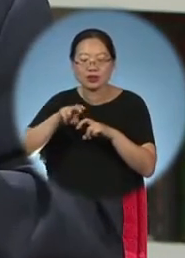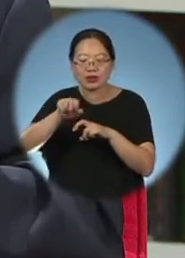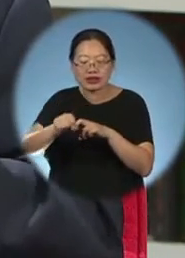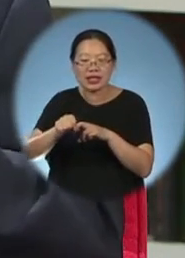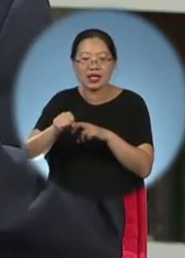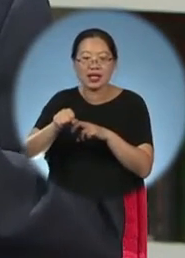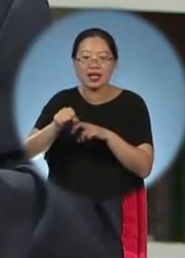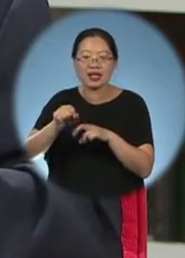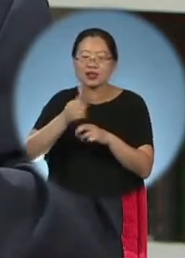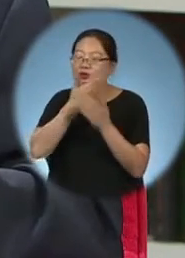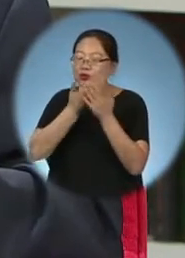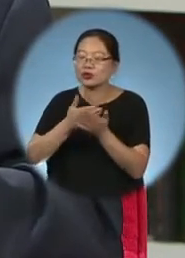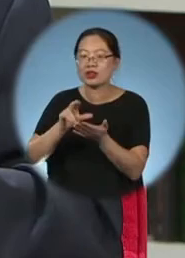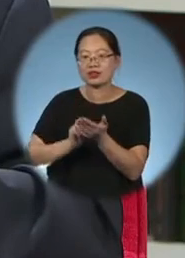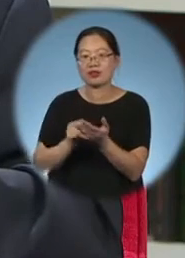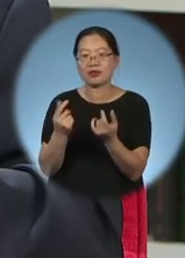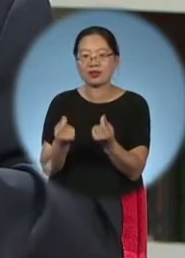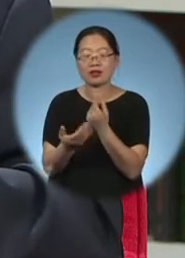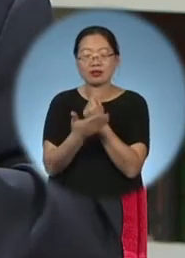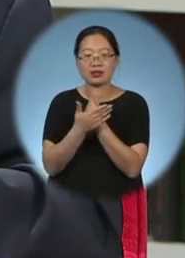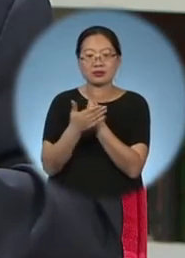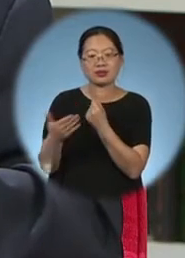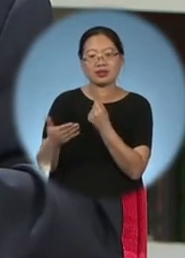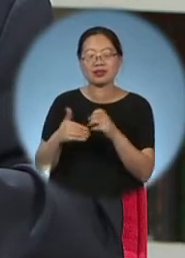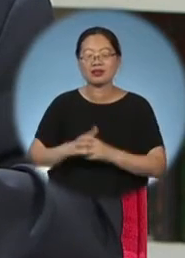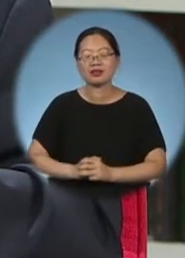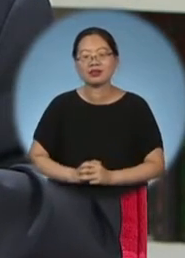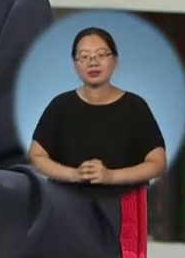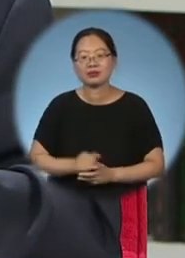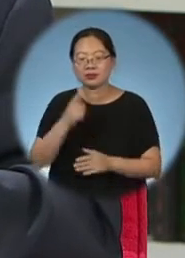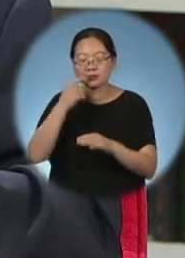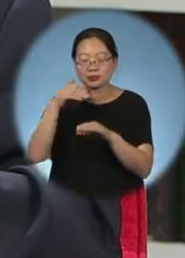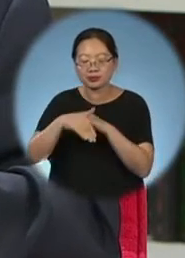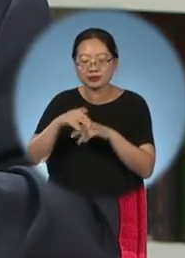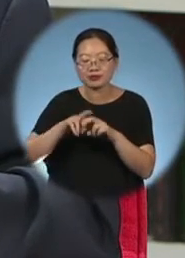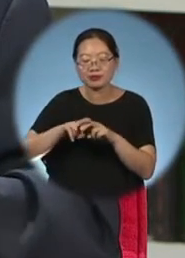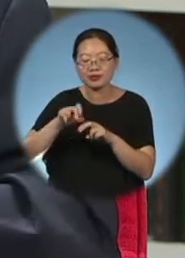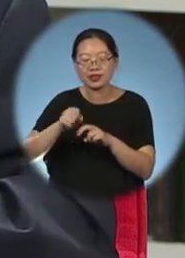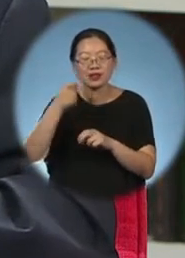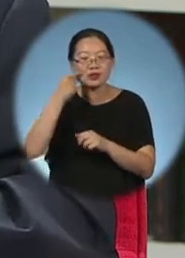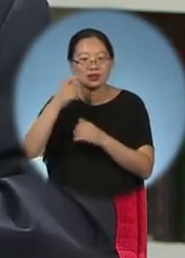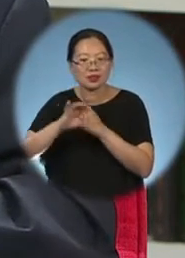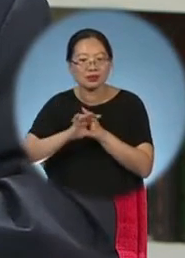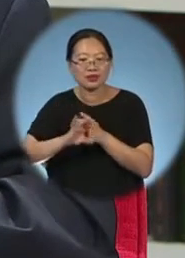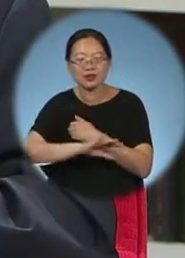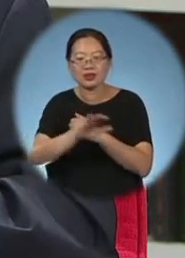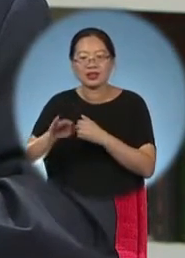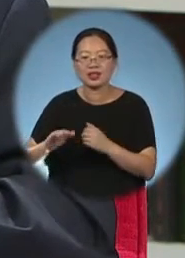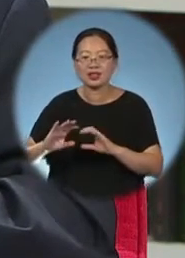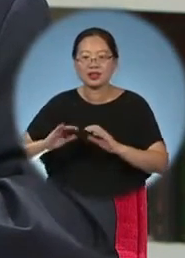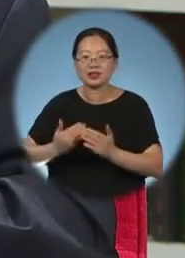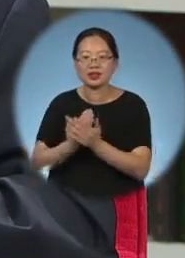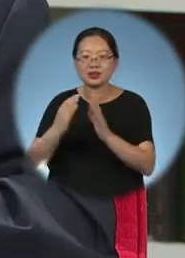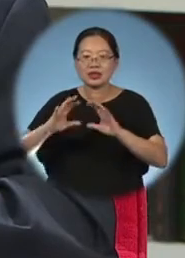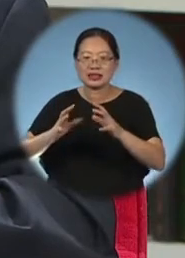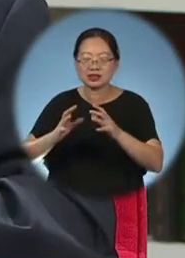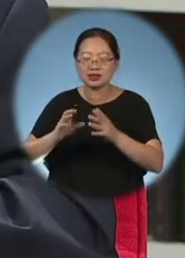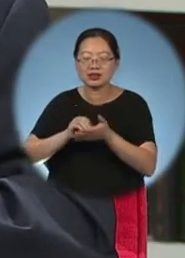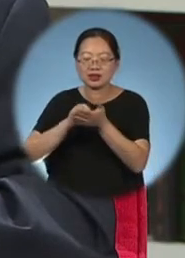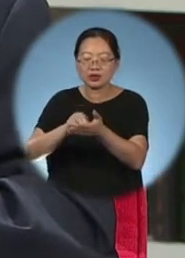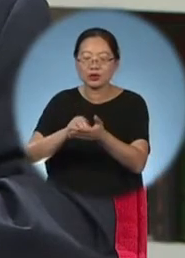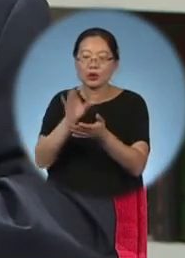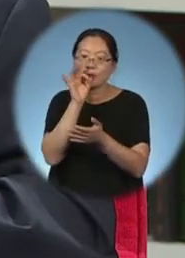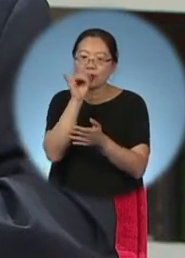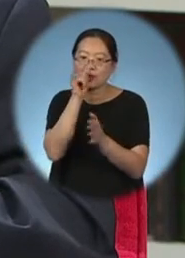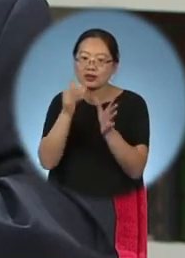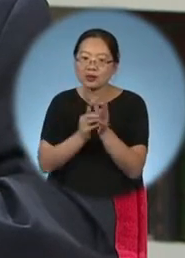것이 중요한 과제입니다. 그래서 민주주의를 정착시키지 못하면 우리가 선진국 진입도 불가능한 것이고